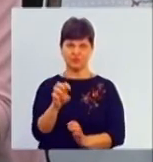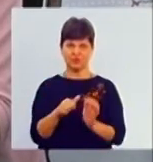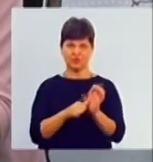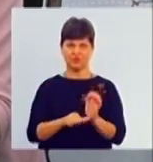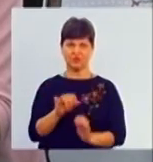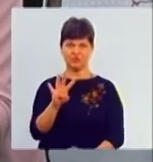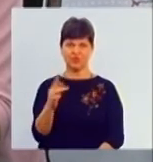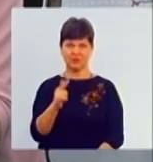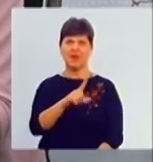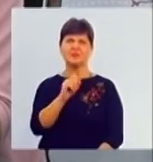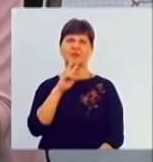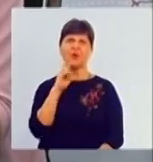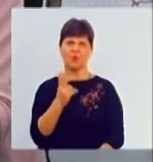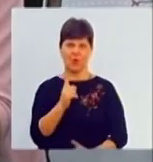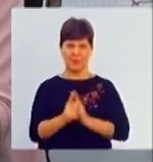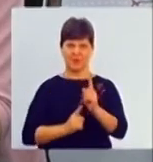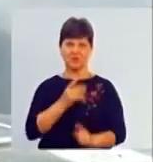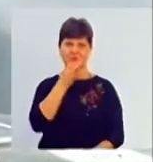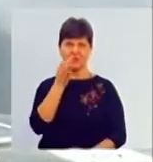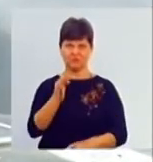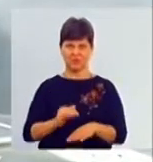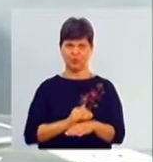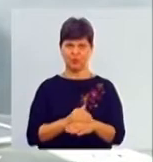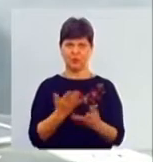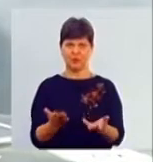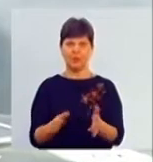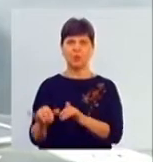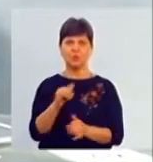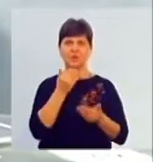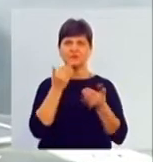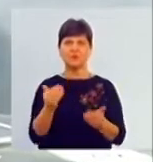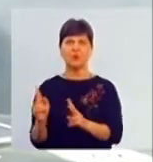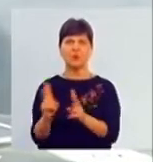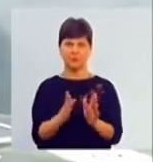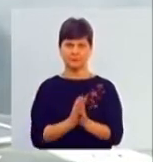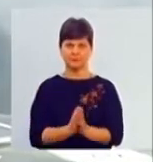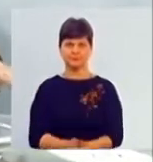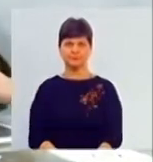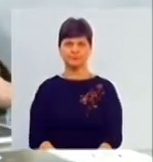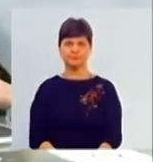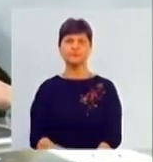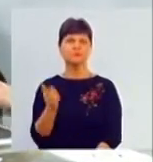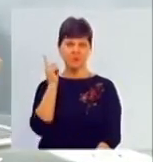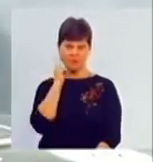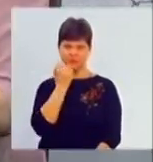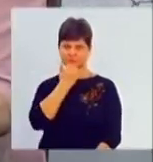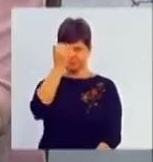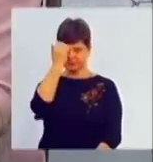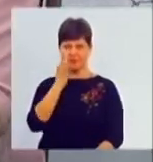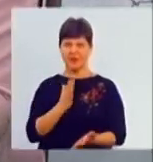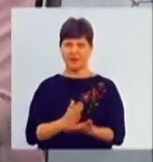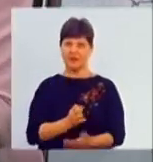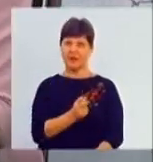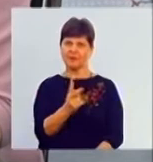За 2 роки перерахунку. Скажіть, будь ласка, куди звернутися, кого запитати? Да, почули. Тут дякую є за ваше декілька запитання.